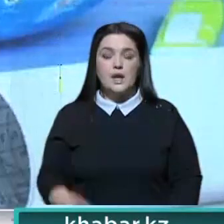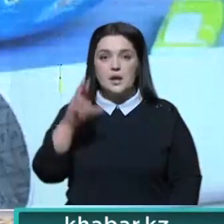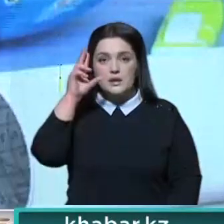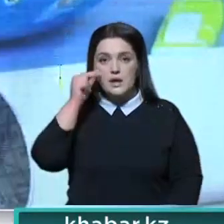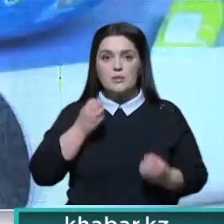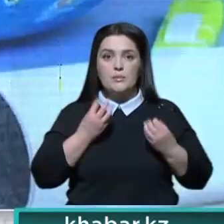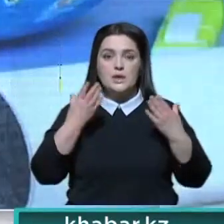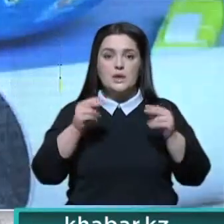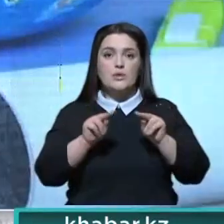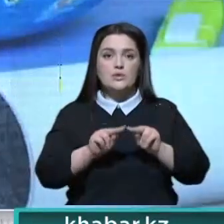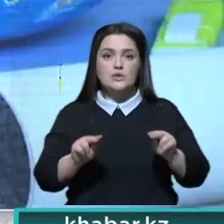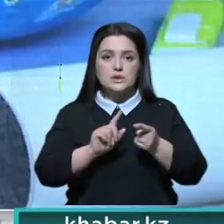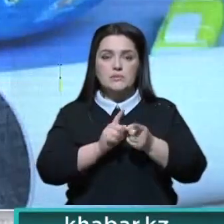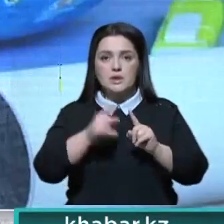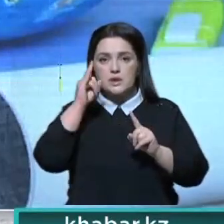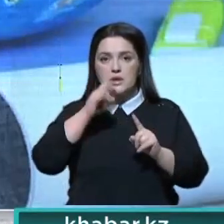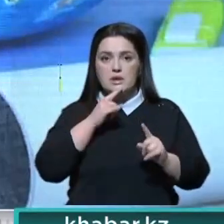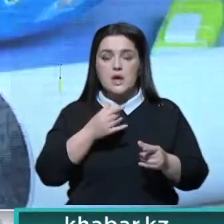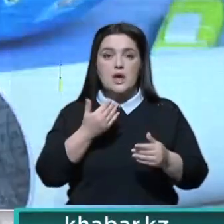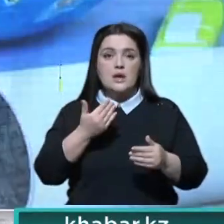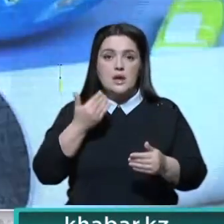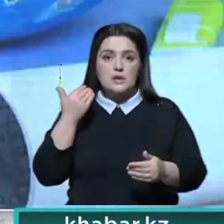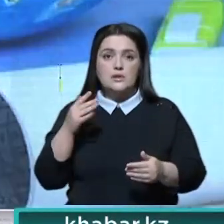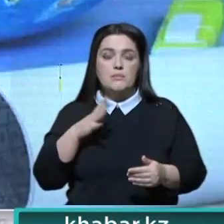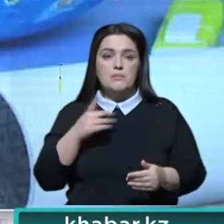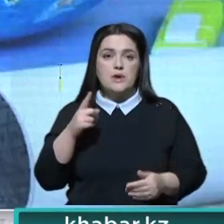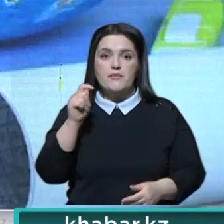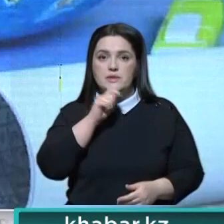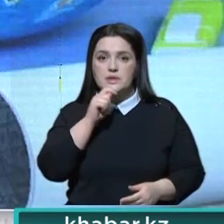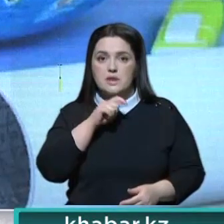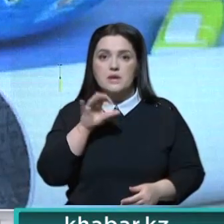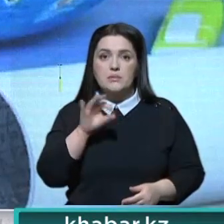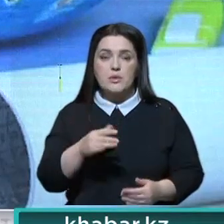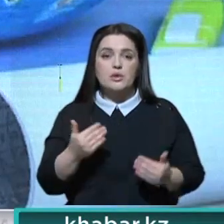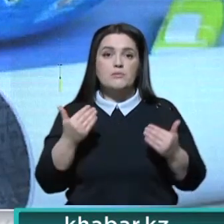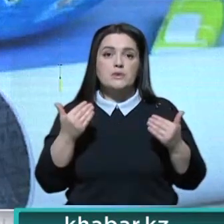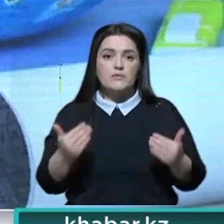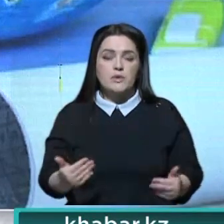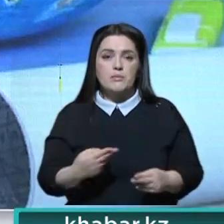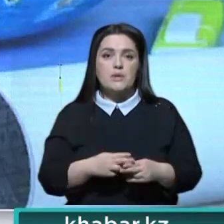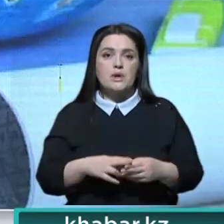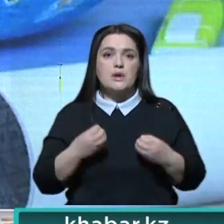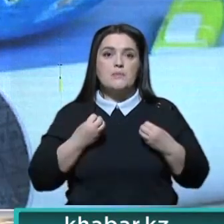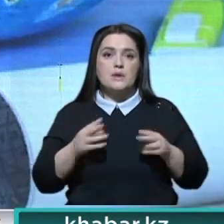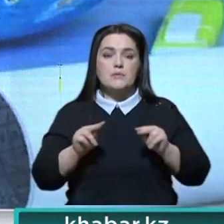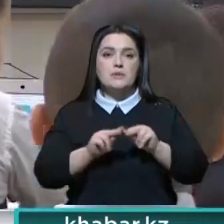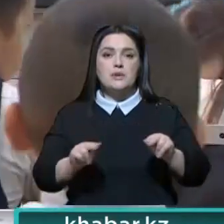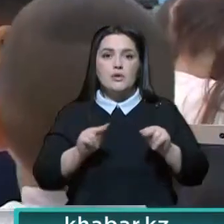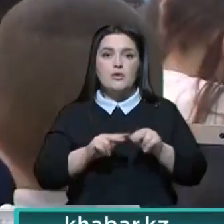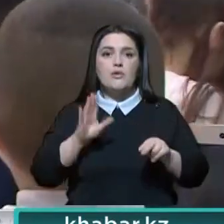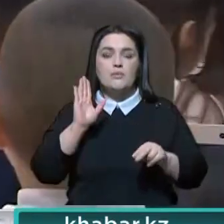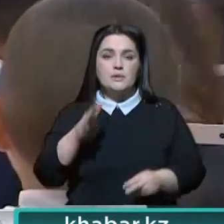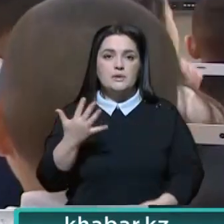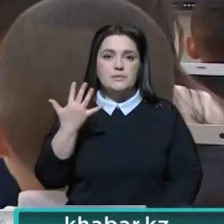Дату празднования Дня Учителя изменили в Казахстане. Если раньше его отмечали в первое воскресенье октября, то теперь свой профессиональный праздник